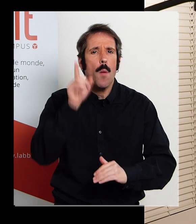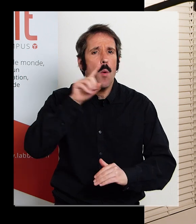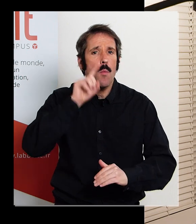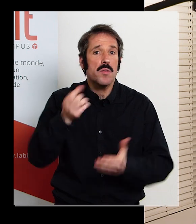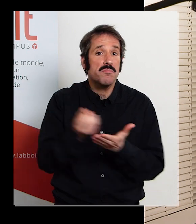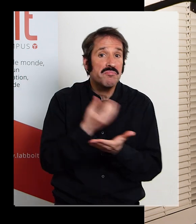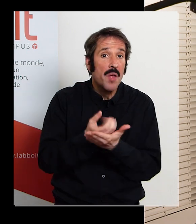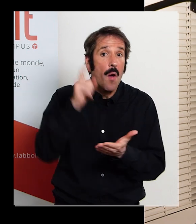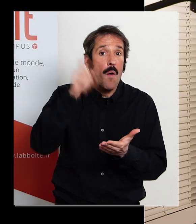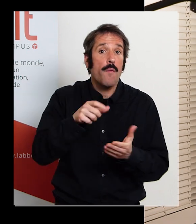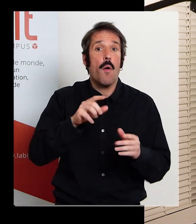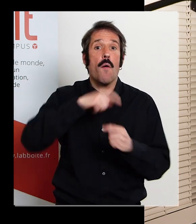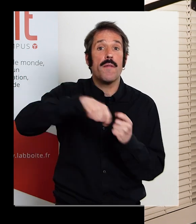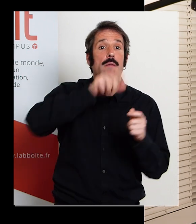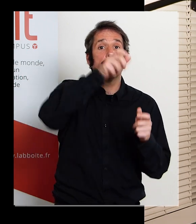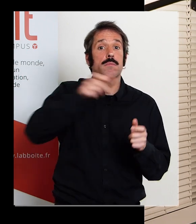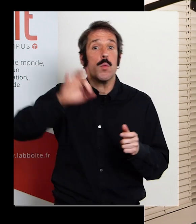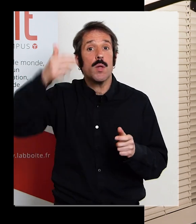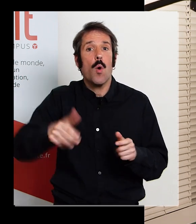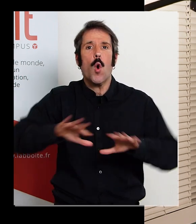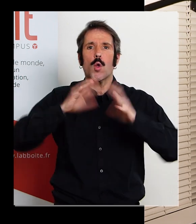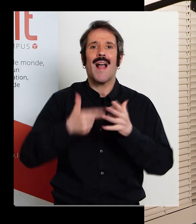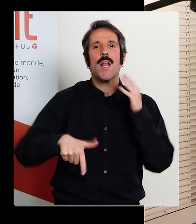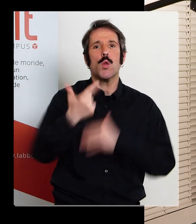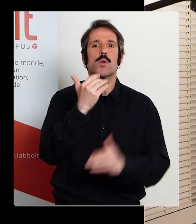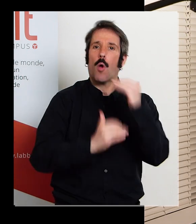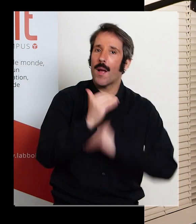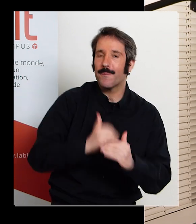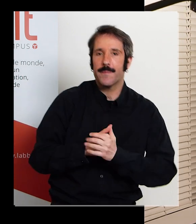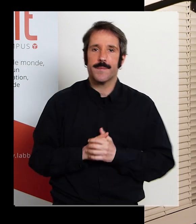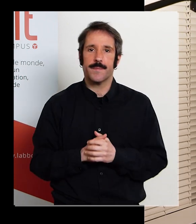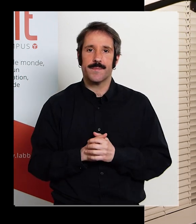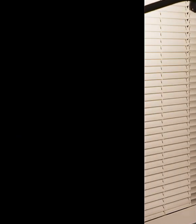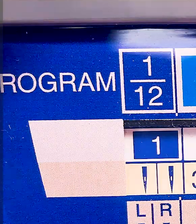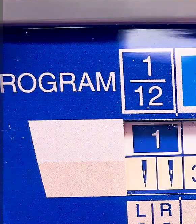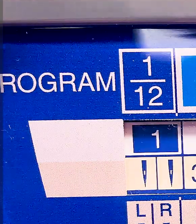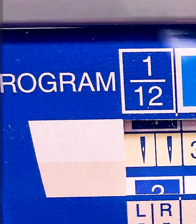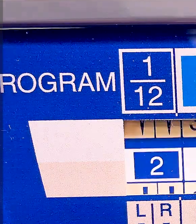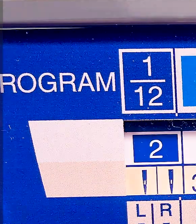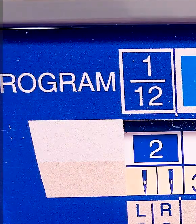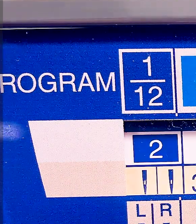programmes pour savoir s'il faut charger ou pas le fil. Ils sont au nombre de 12 programmes.